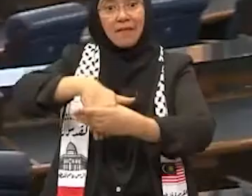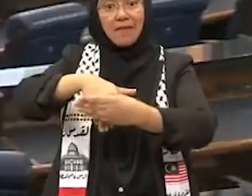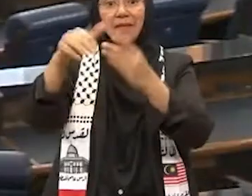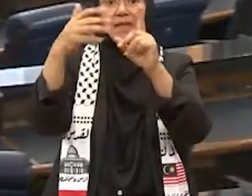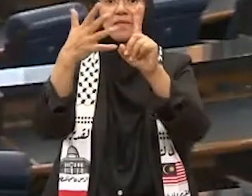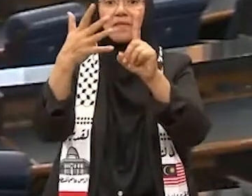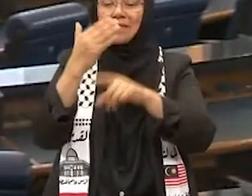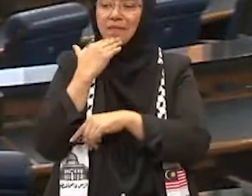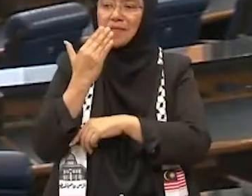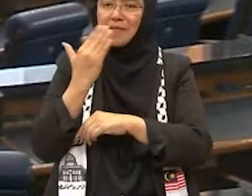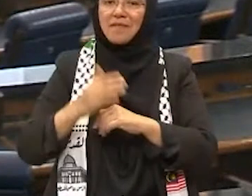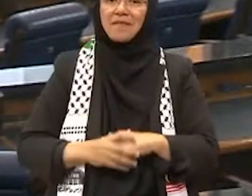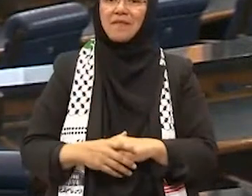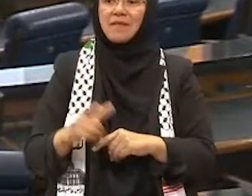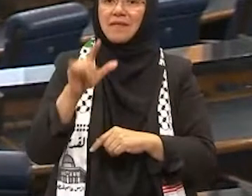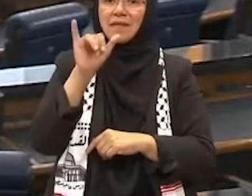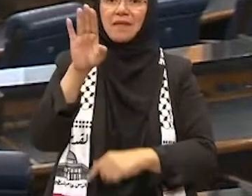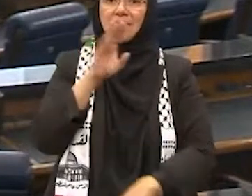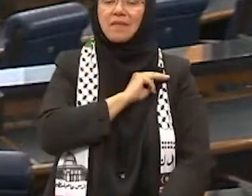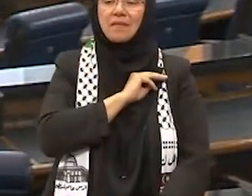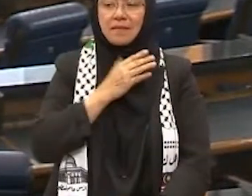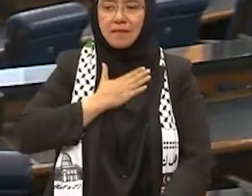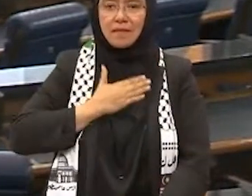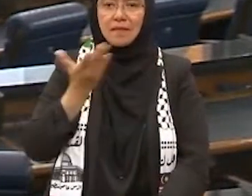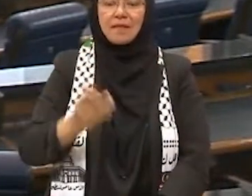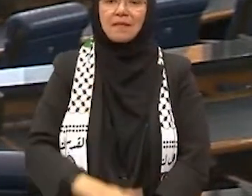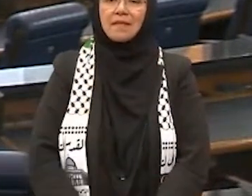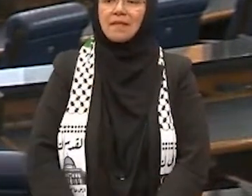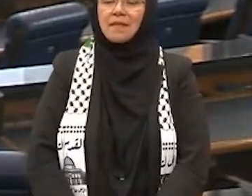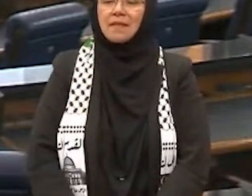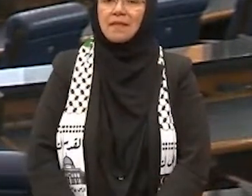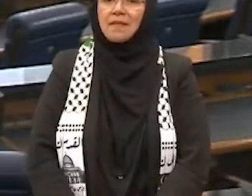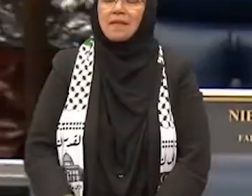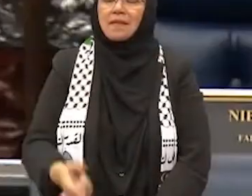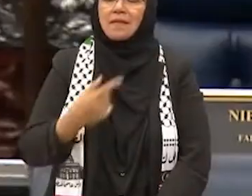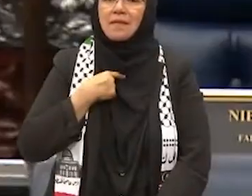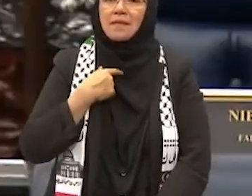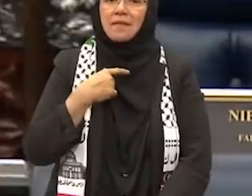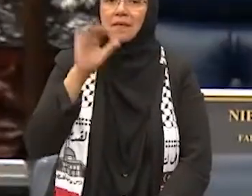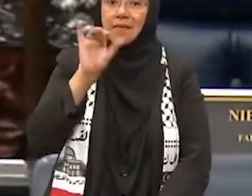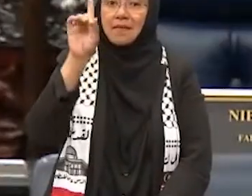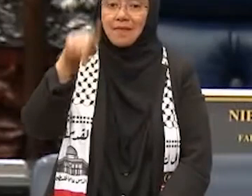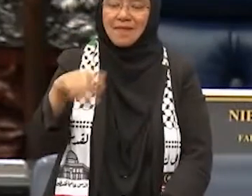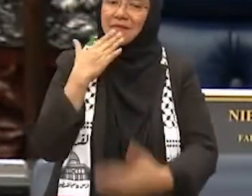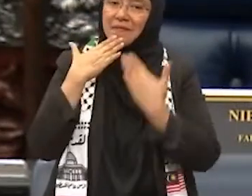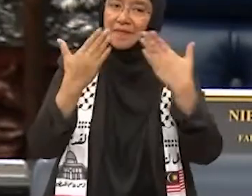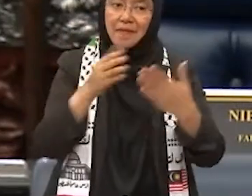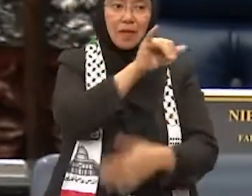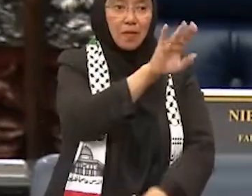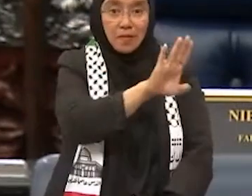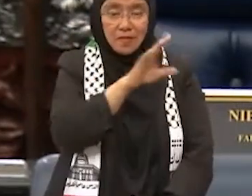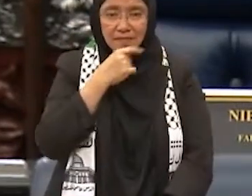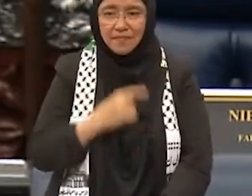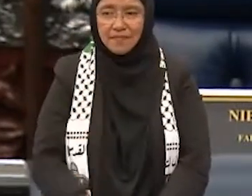menteri silakana kasaima kasih yang berhormat kerajaan sentiasa